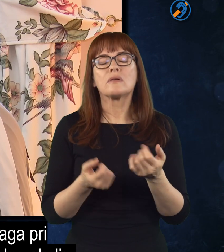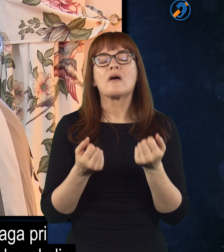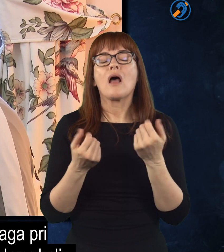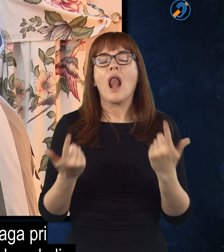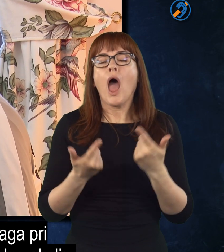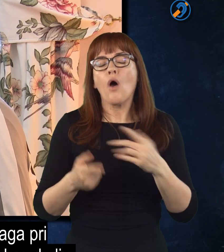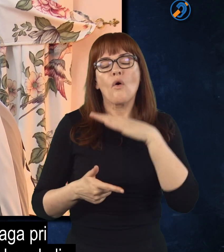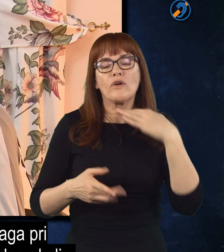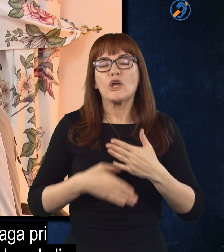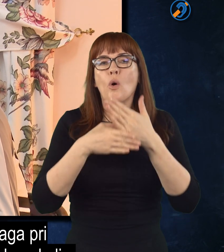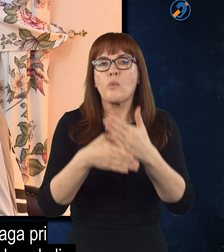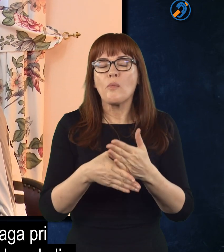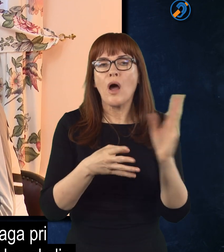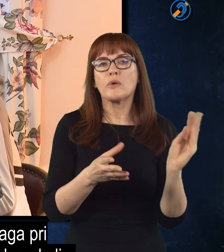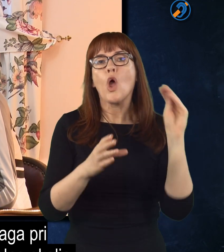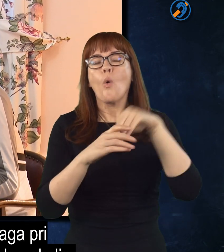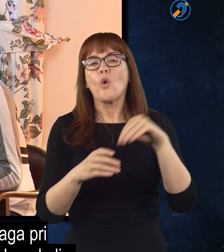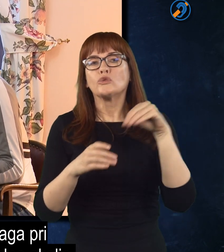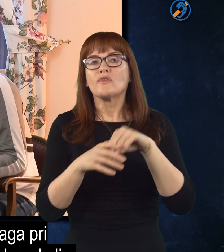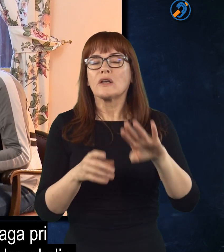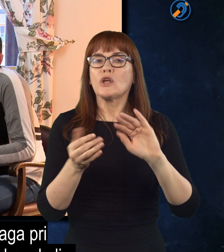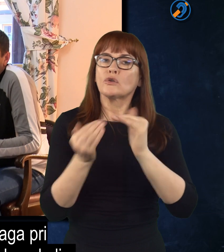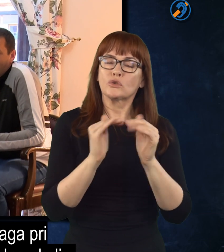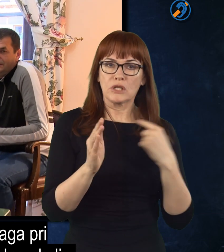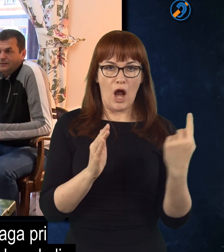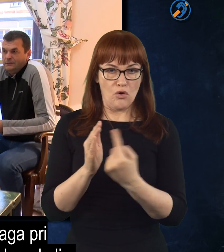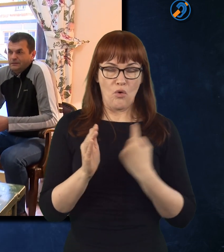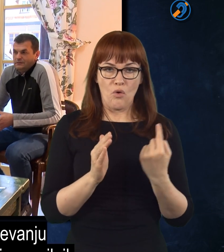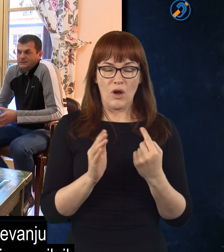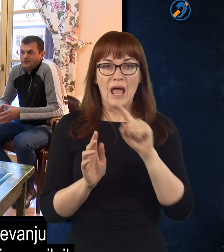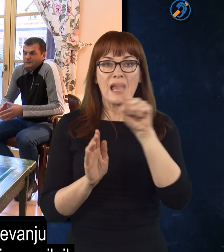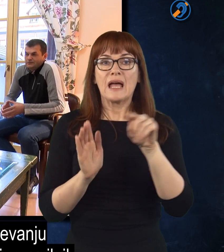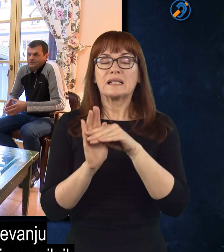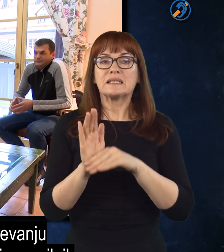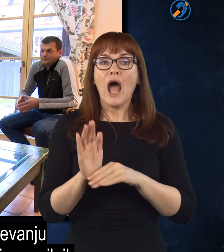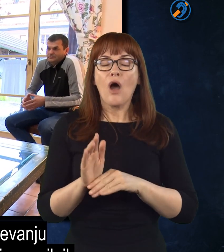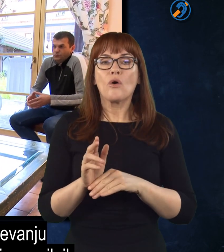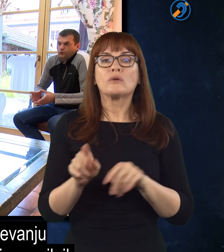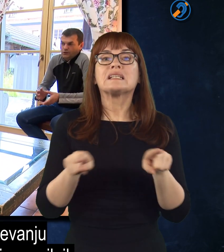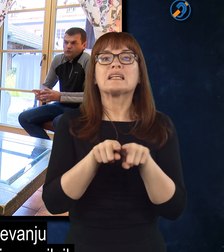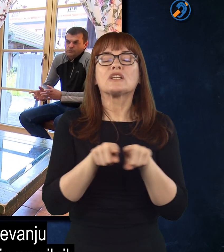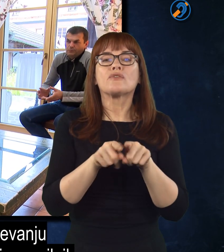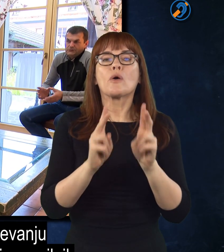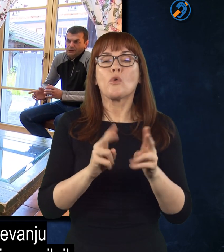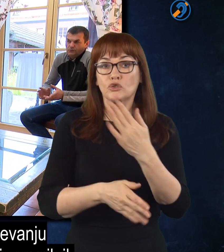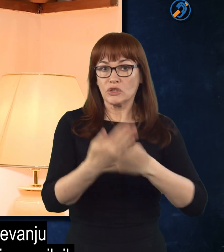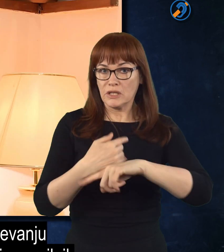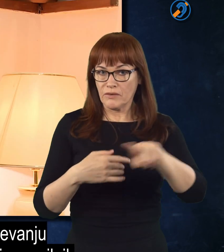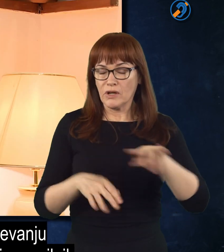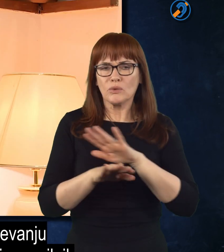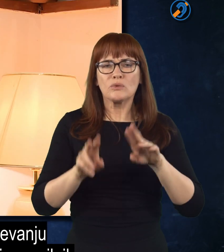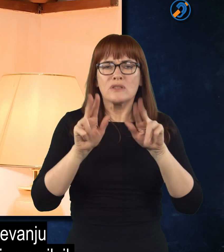zelo lahko pomaga pri vključevanju v njihovo socialno okolje. Zakon o izučevanju možnosti invalidov in pa